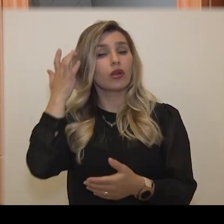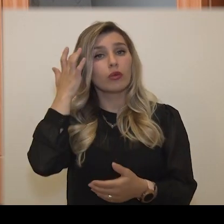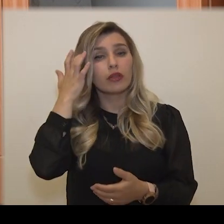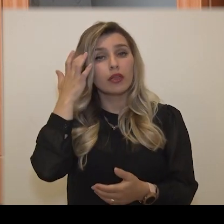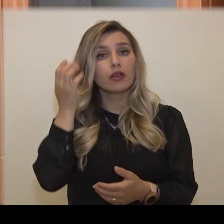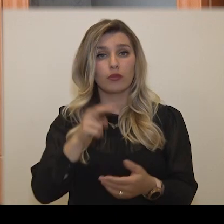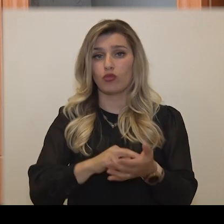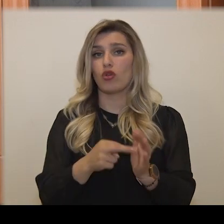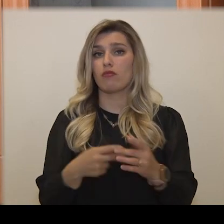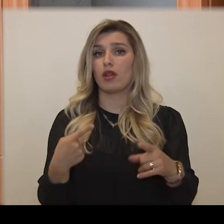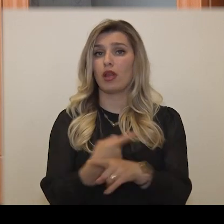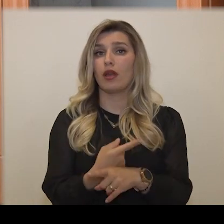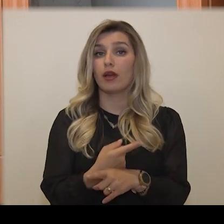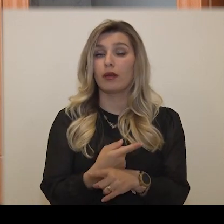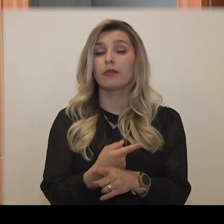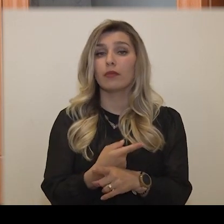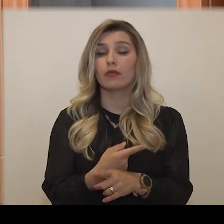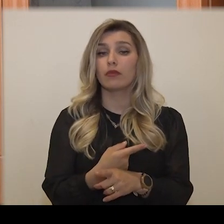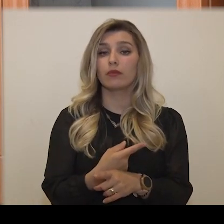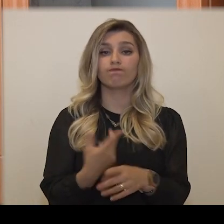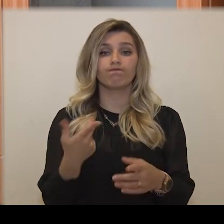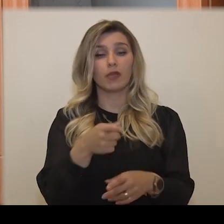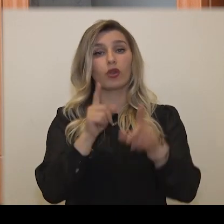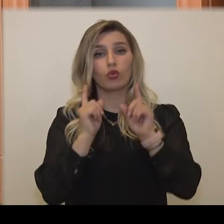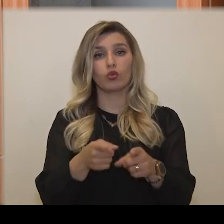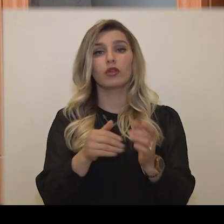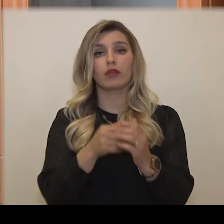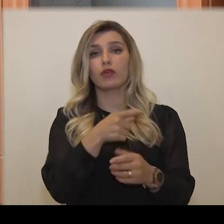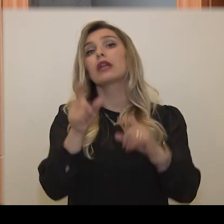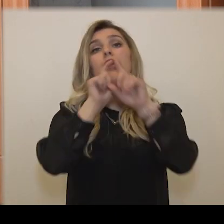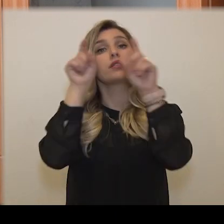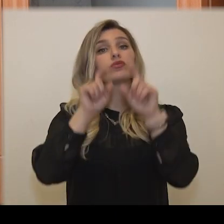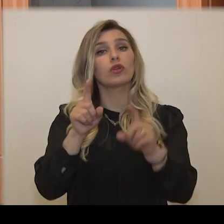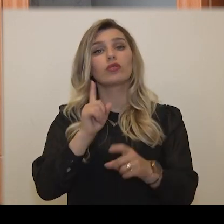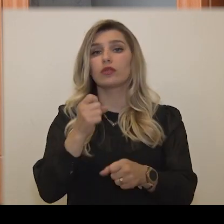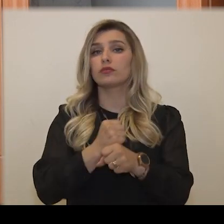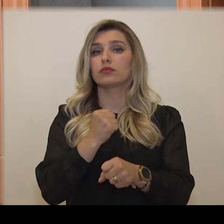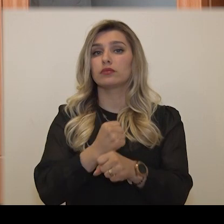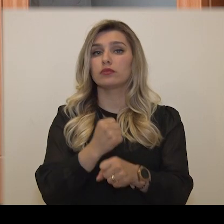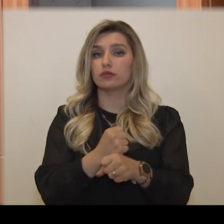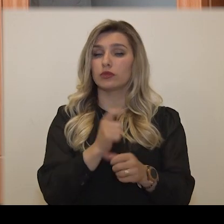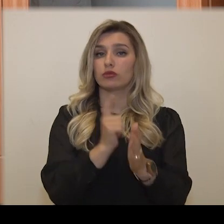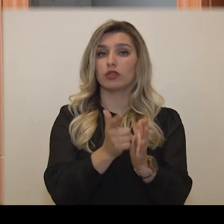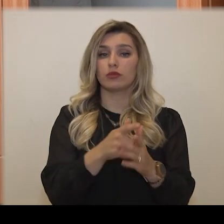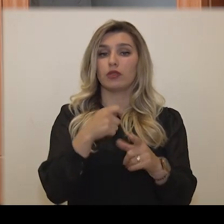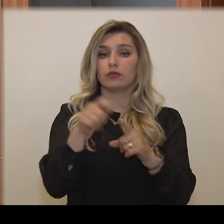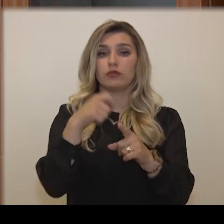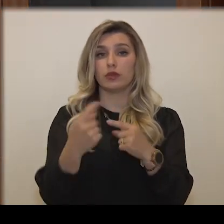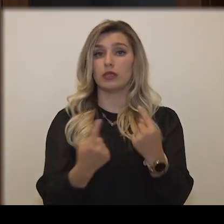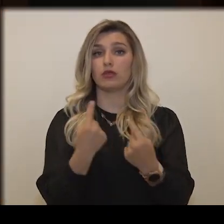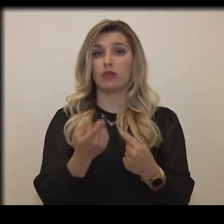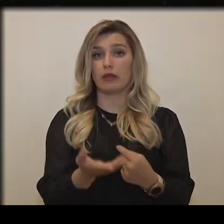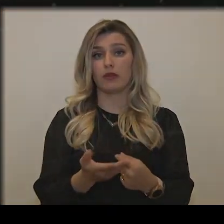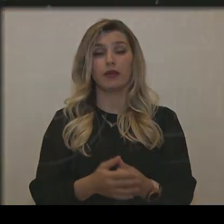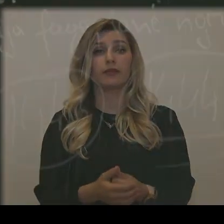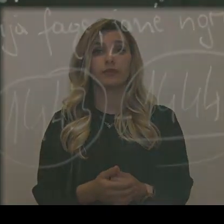shkakton probleme, edhe unë mendoj që kjo do duhej që institucionet përkatëse të marrin veprime adekuate për ta përmirësuar do të thotë